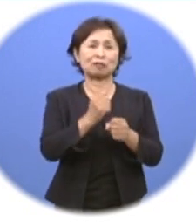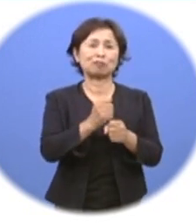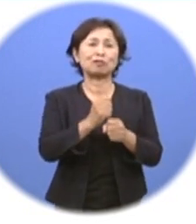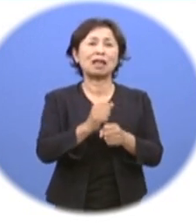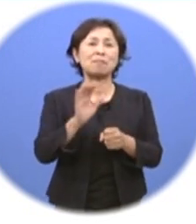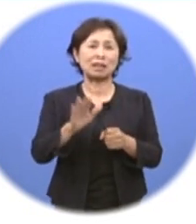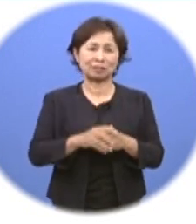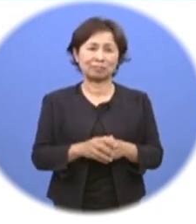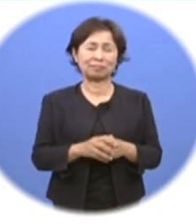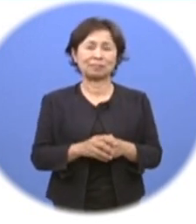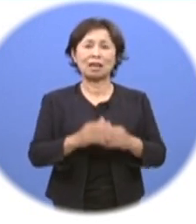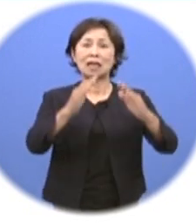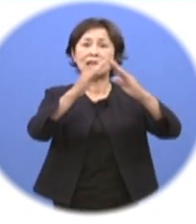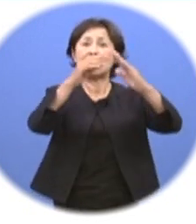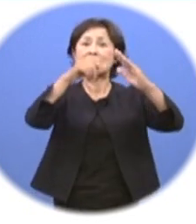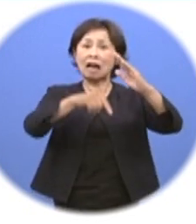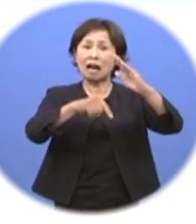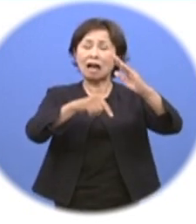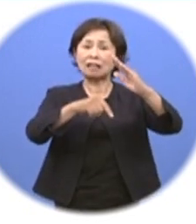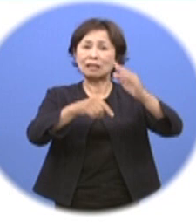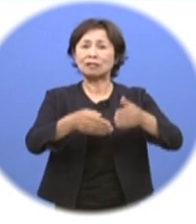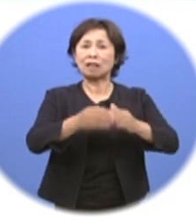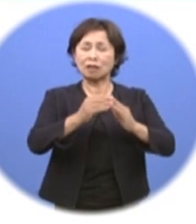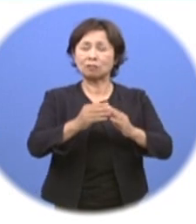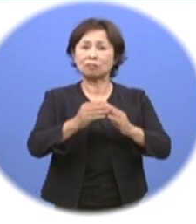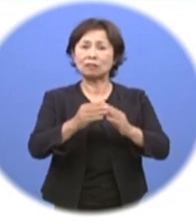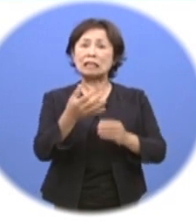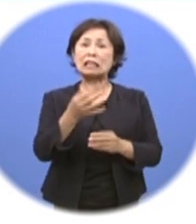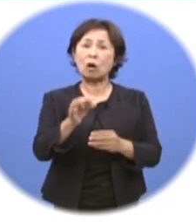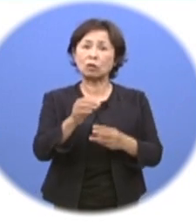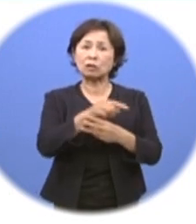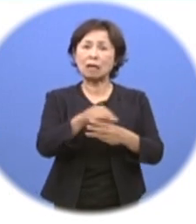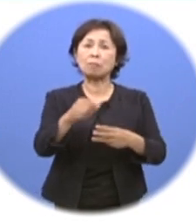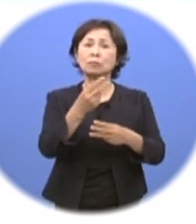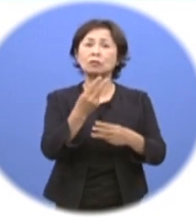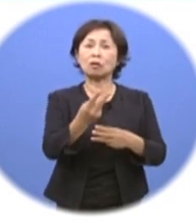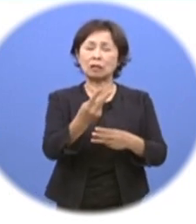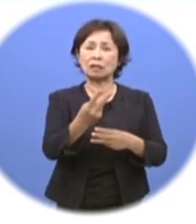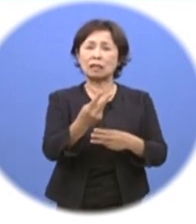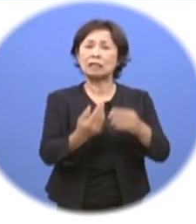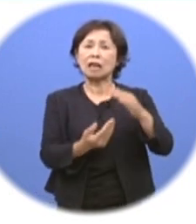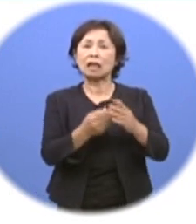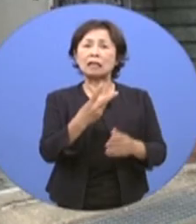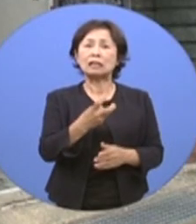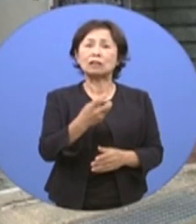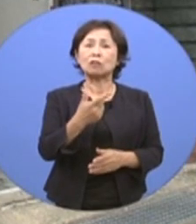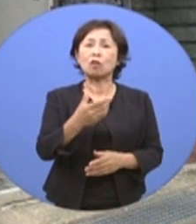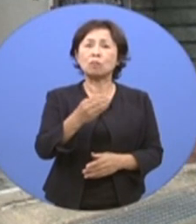ので住宅内に設置する費用の3分の2、最大26万6千円の補助が受けられます。